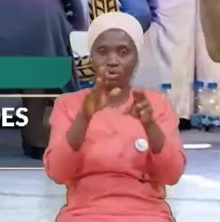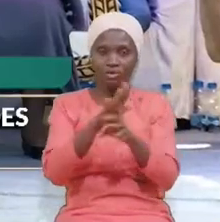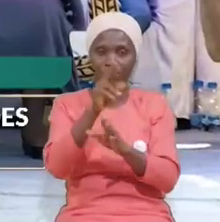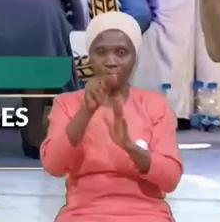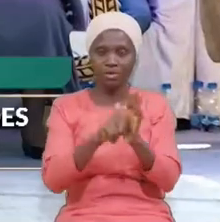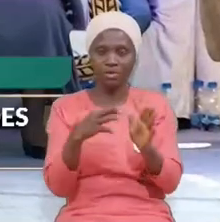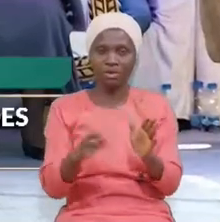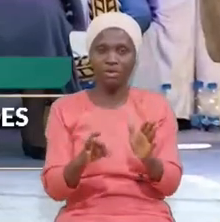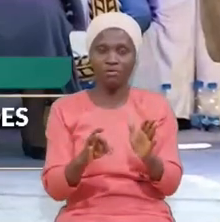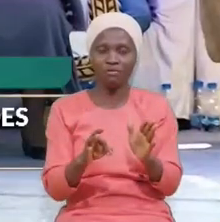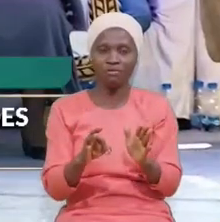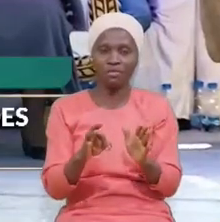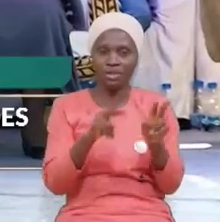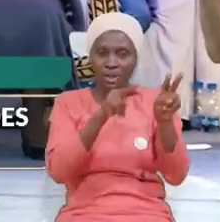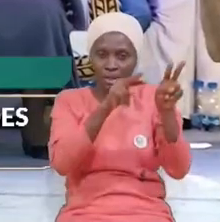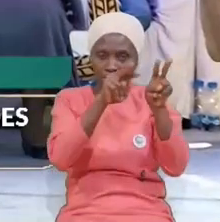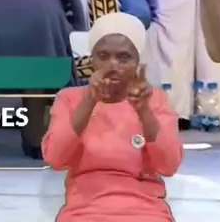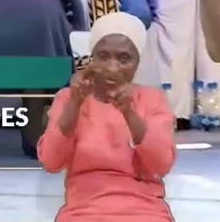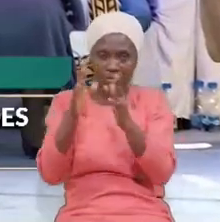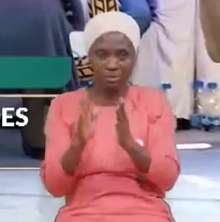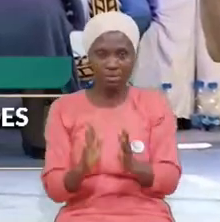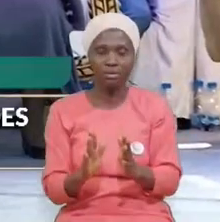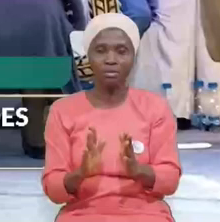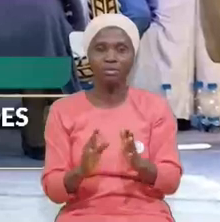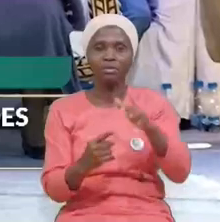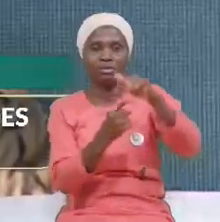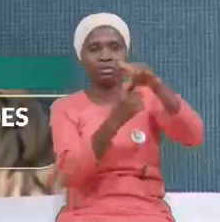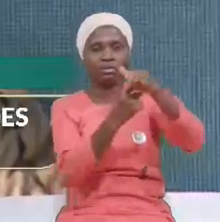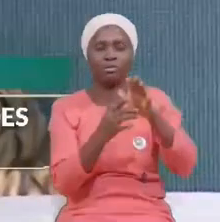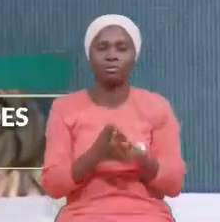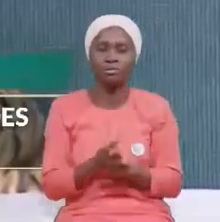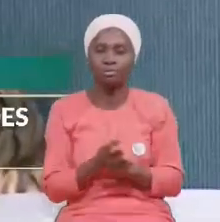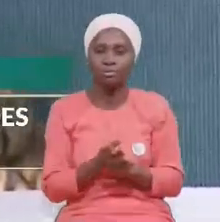La vigilance fidèle des héros vigilants.